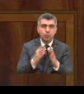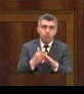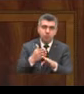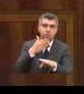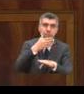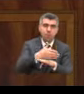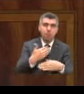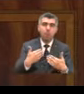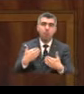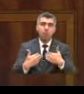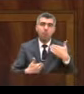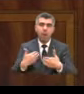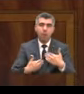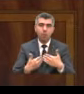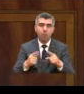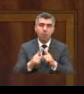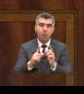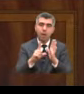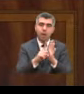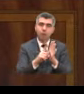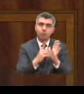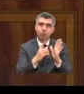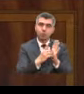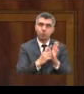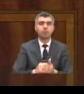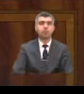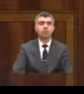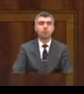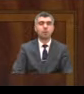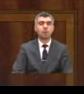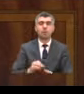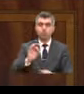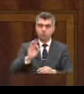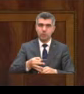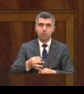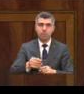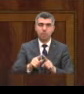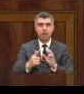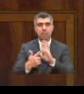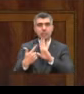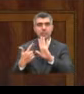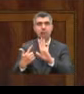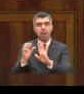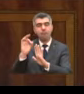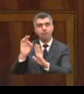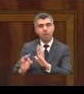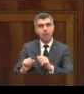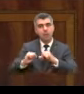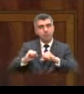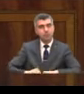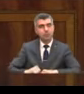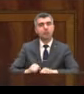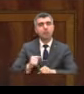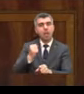وضعية إعاقة لحقوقهم الدستورية. تمكنتم السيدة الوزيرة من تفعيل حصة 7% من مناصب الشغل